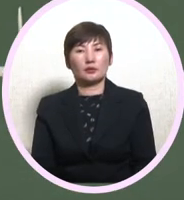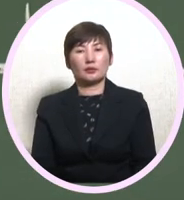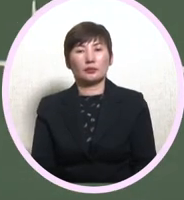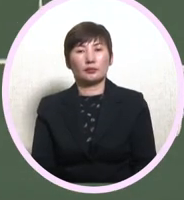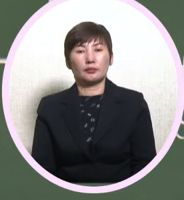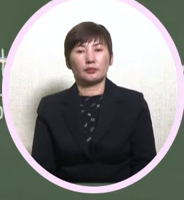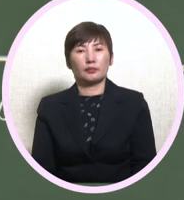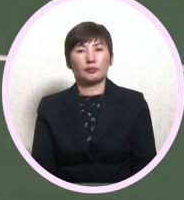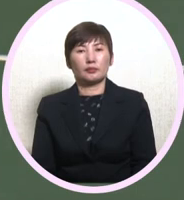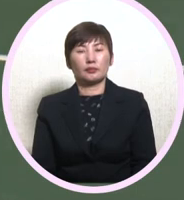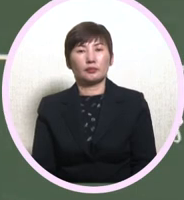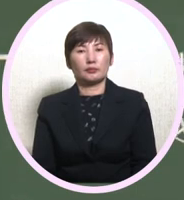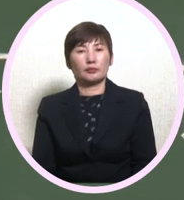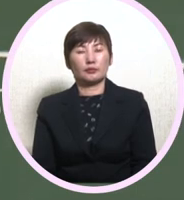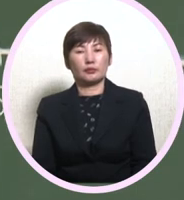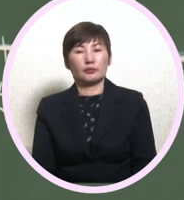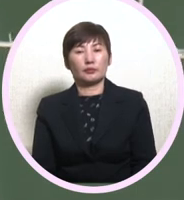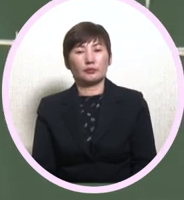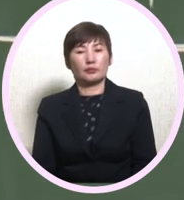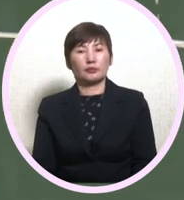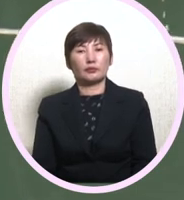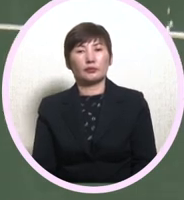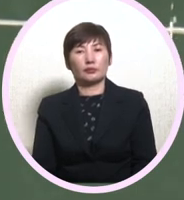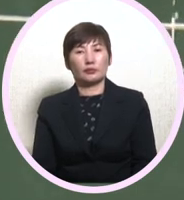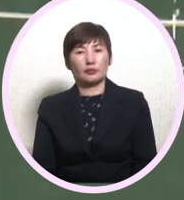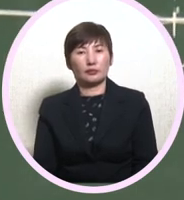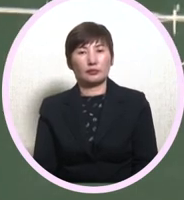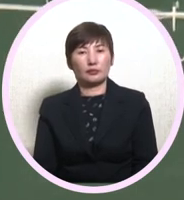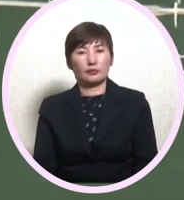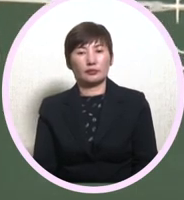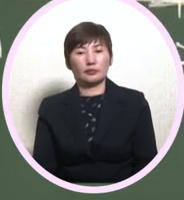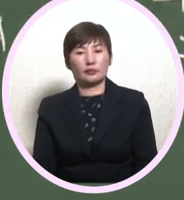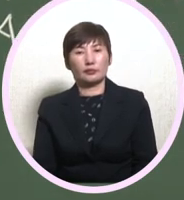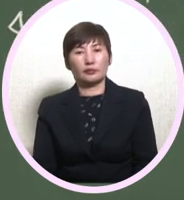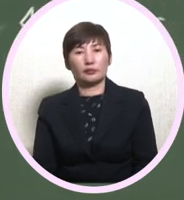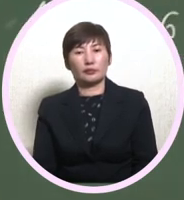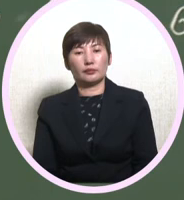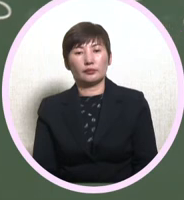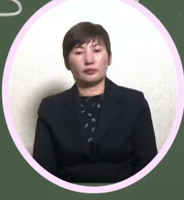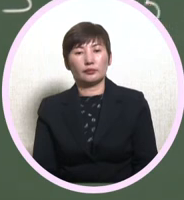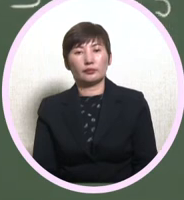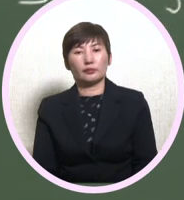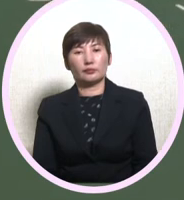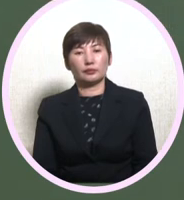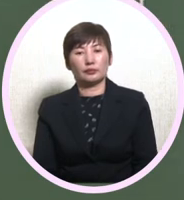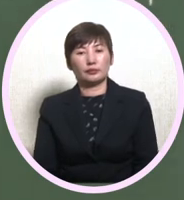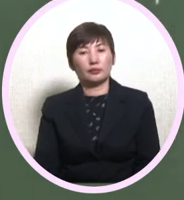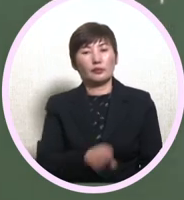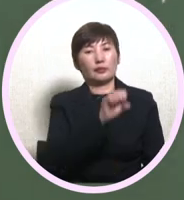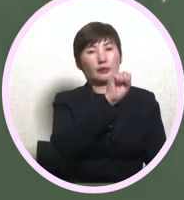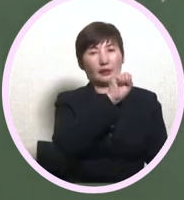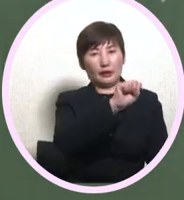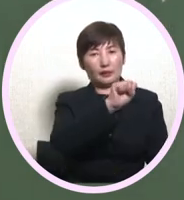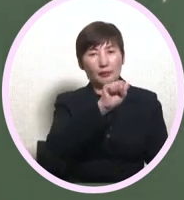8 байна. За ингээд 15-ыг 2-т хуваа, 8-аар үржичээ. За 8, 2,